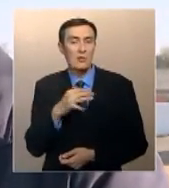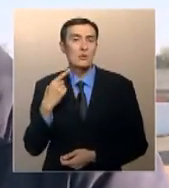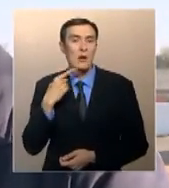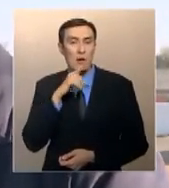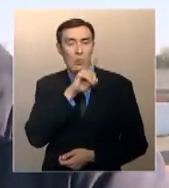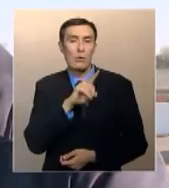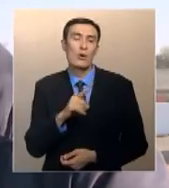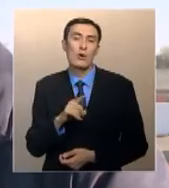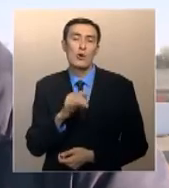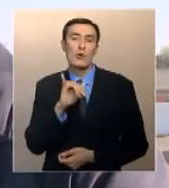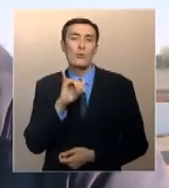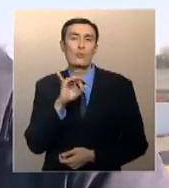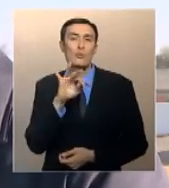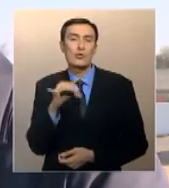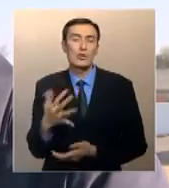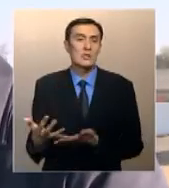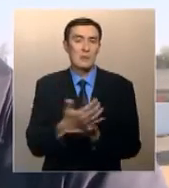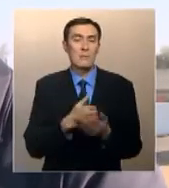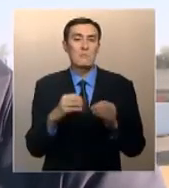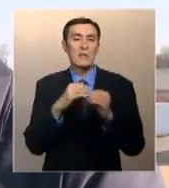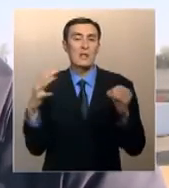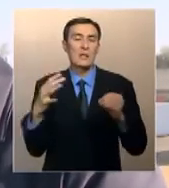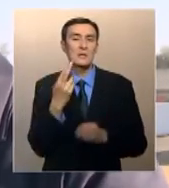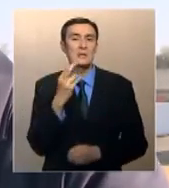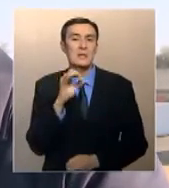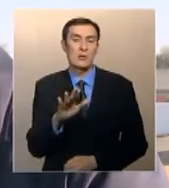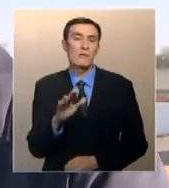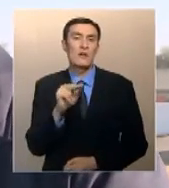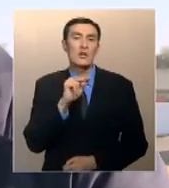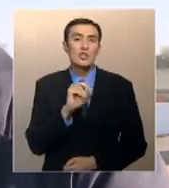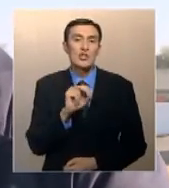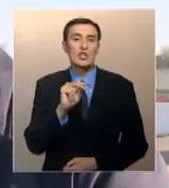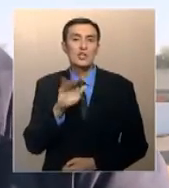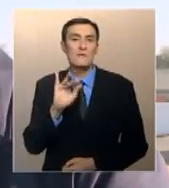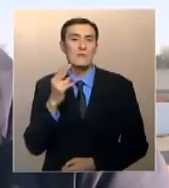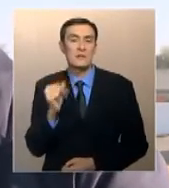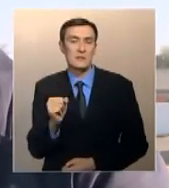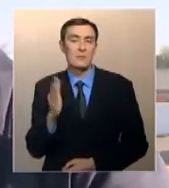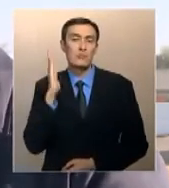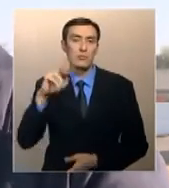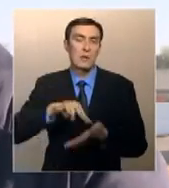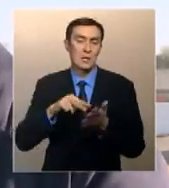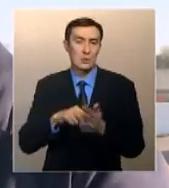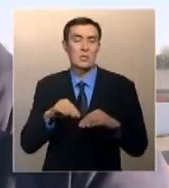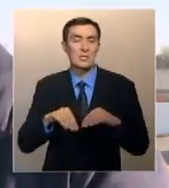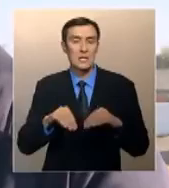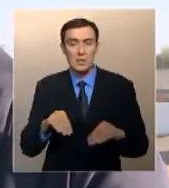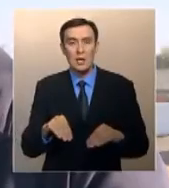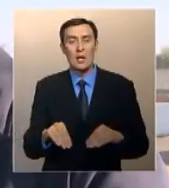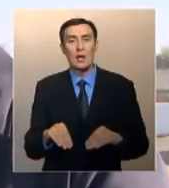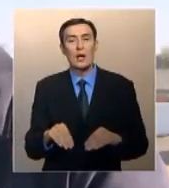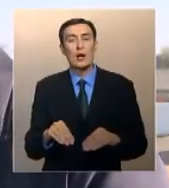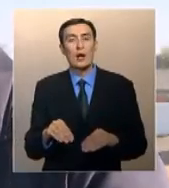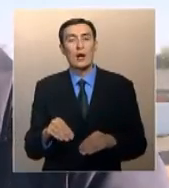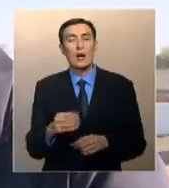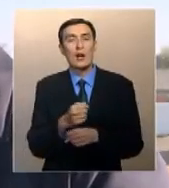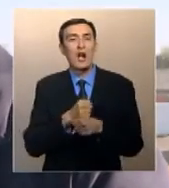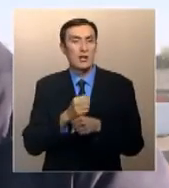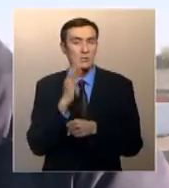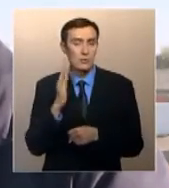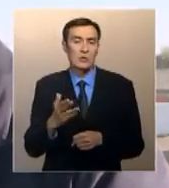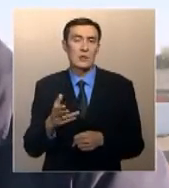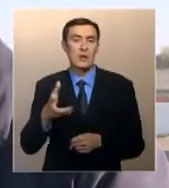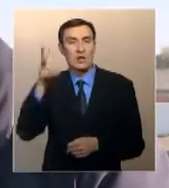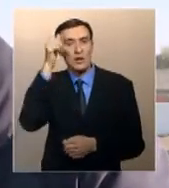гороха. Урожайность составила 15 центнеров. Чечевицу в дальнейшем мы собираемся сеять. Вот. Крупяные культуры, я как